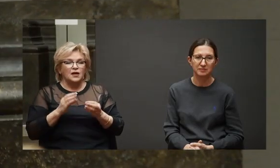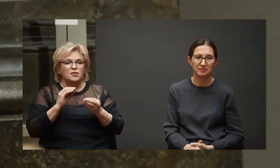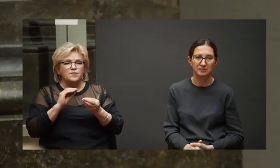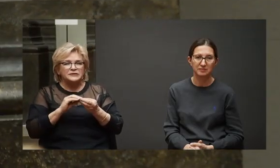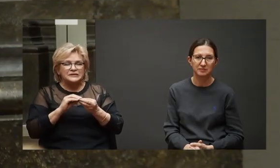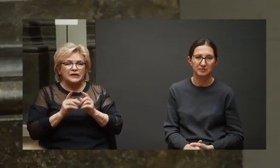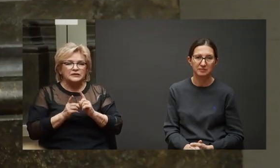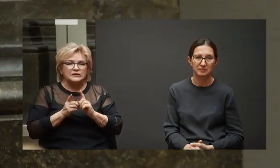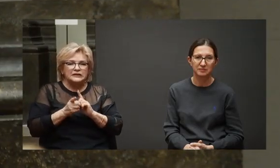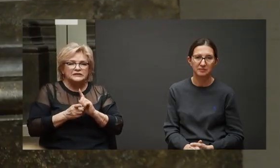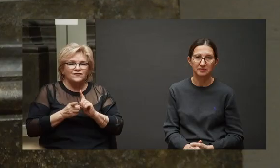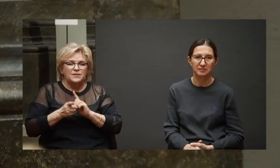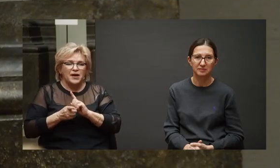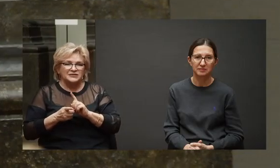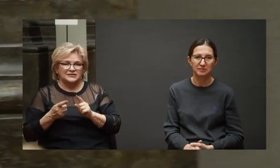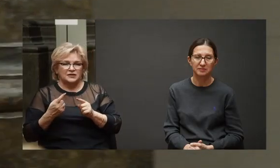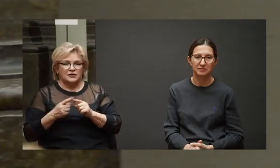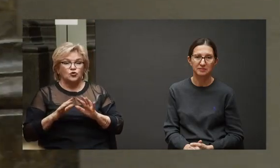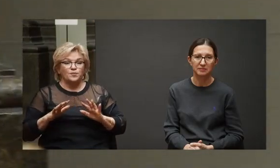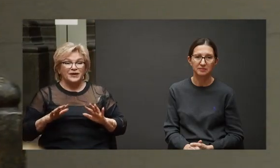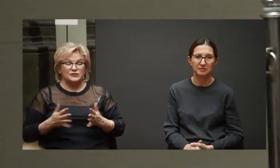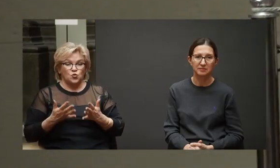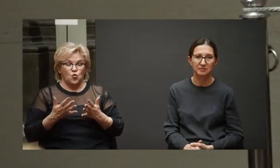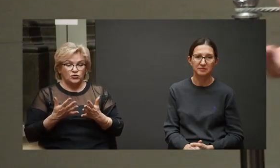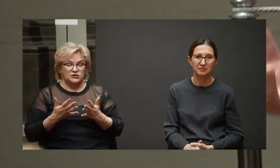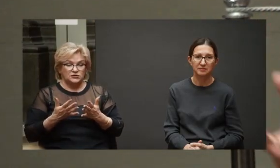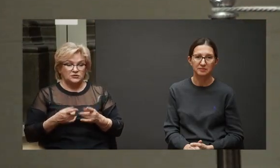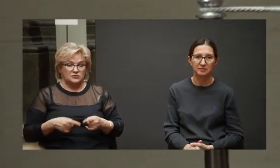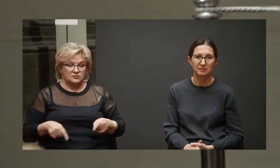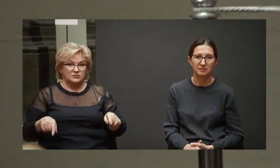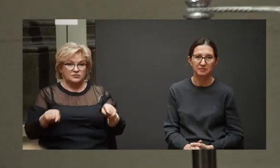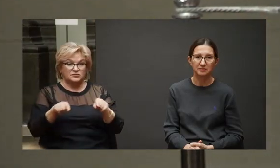постоянной трансформации, которая происходит в